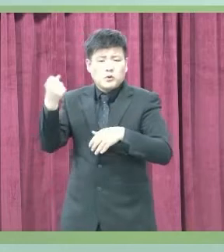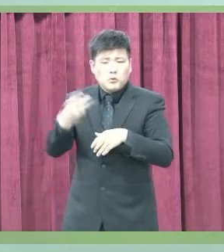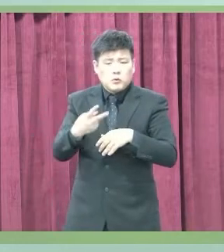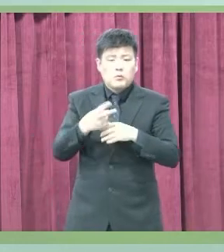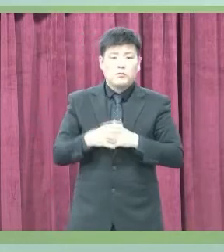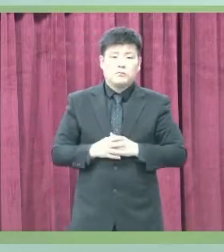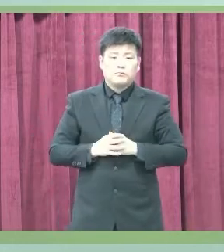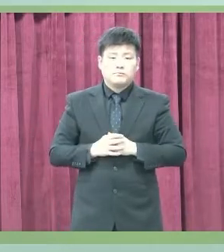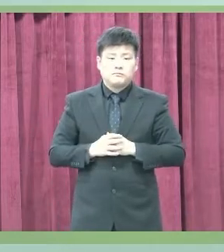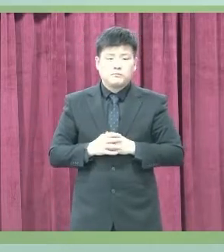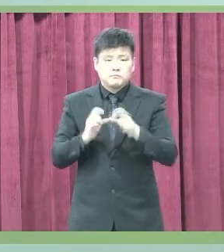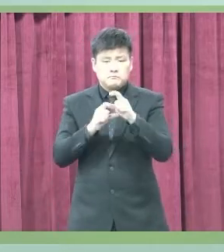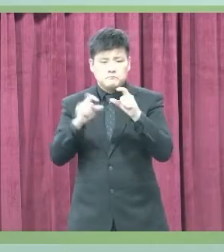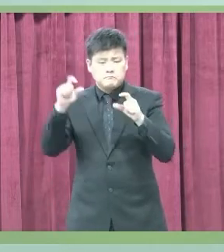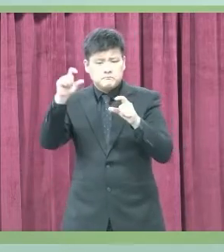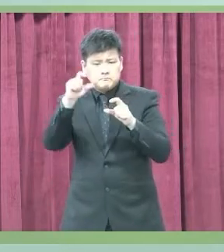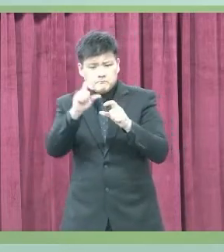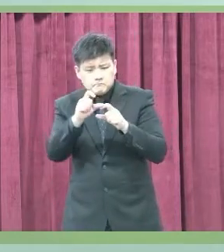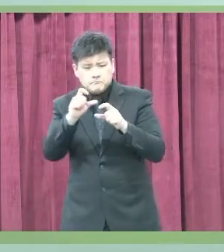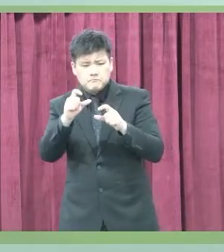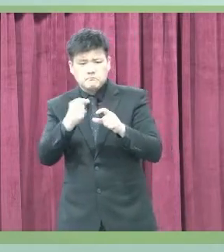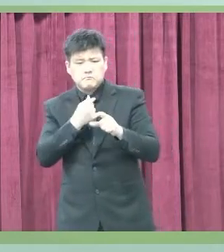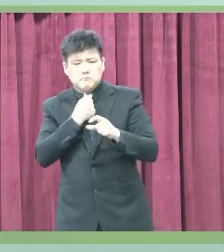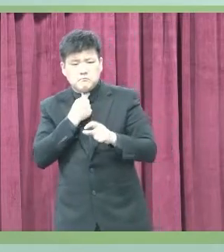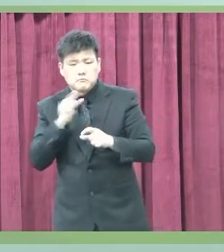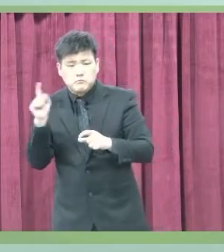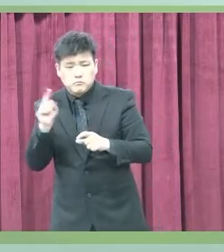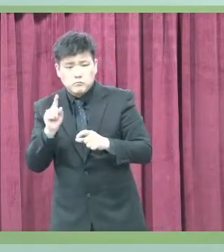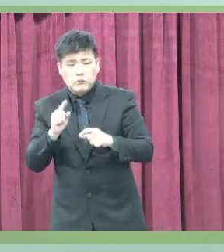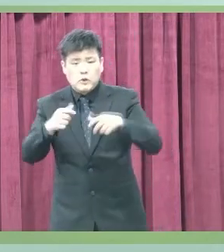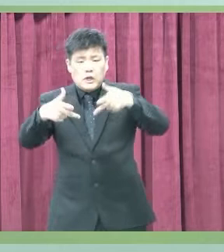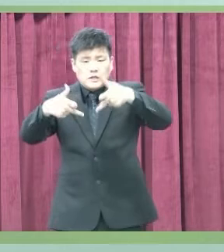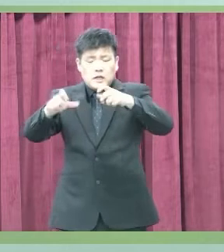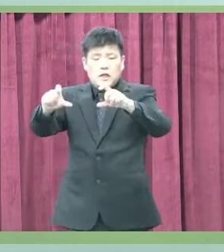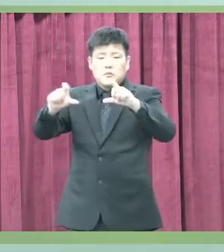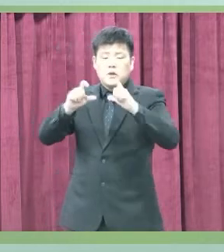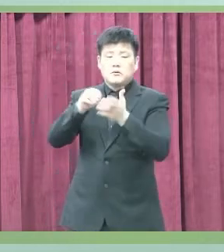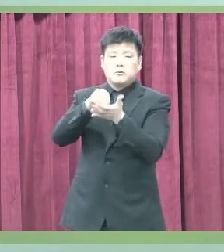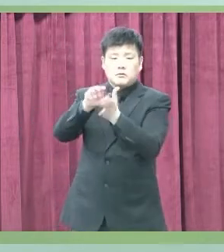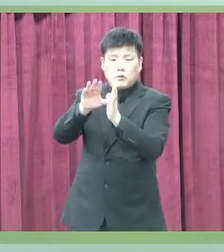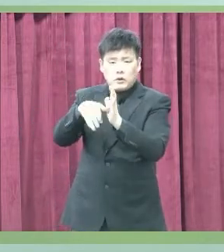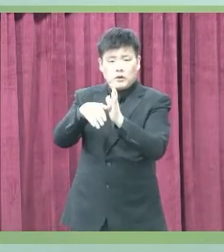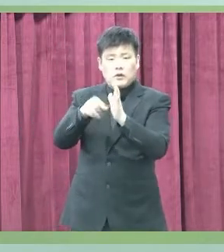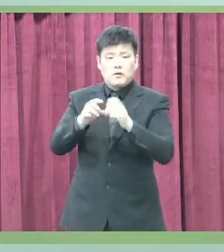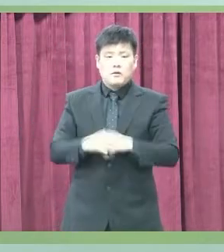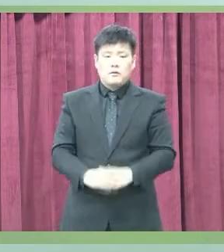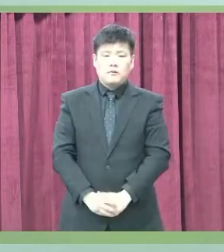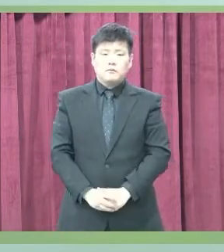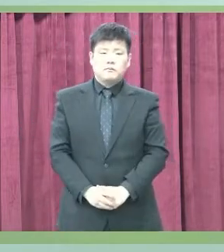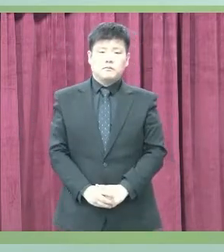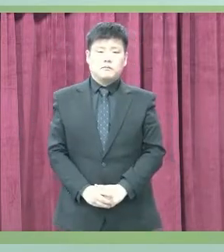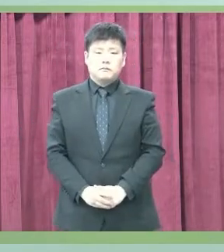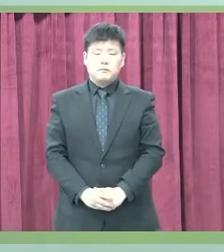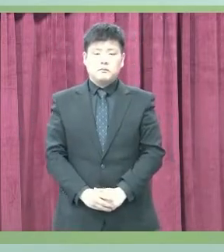조금 더 좀 보완했으면 하는 부분은 우리가 장애 판정 등록할 때 여러 가지 그 장애 판정